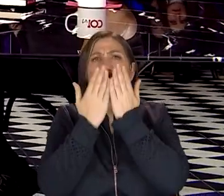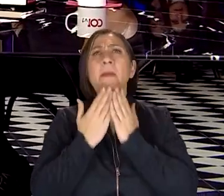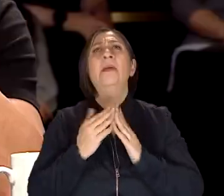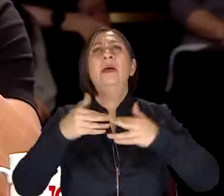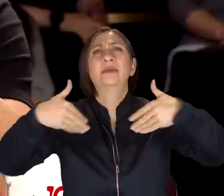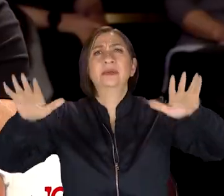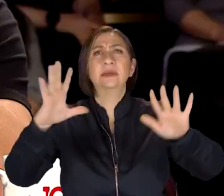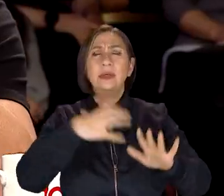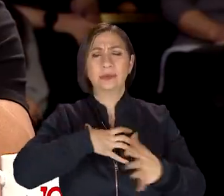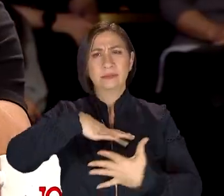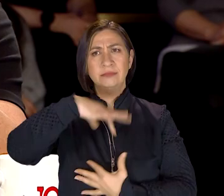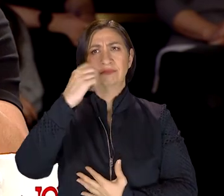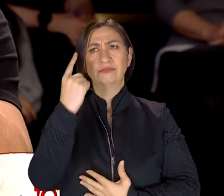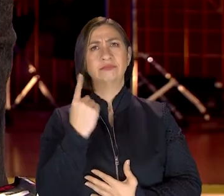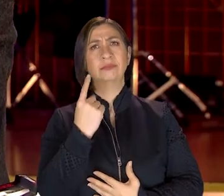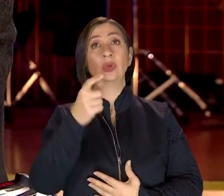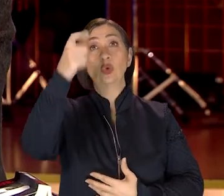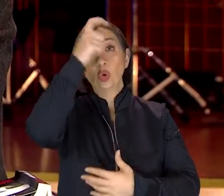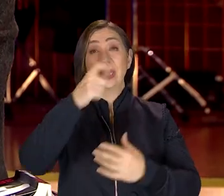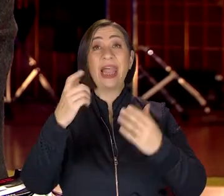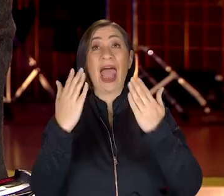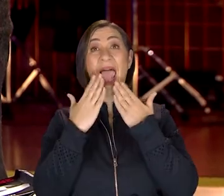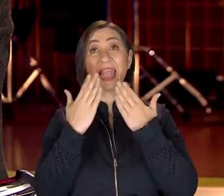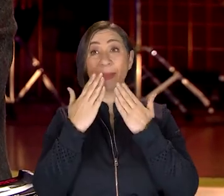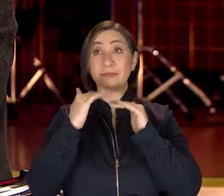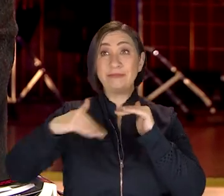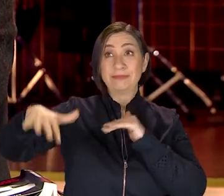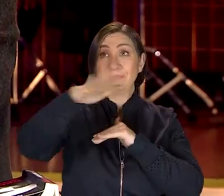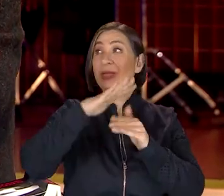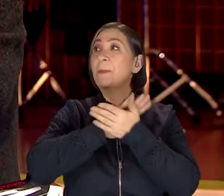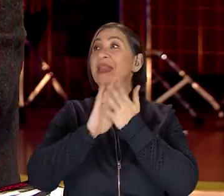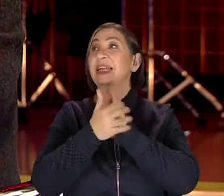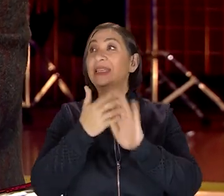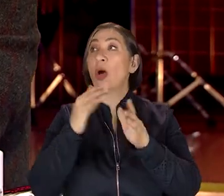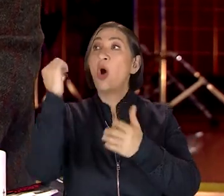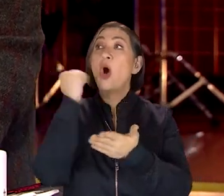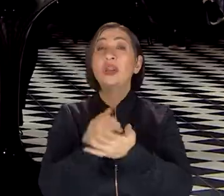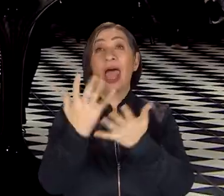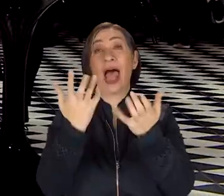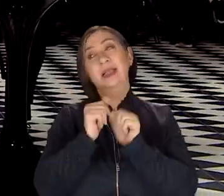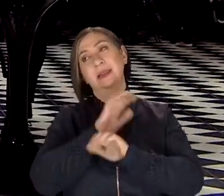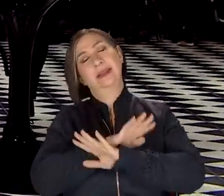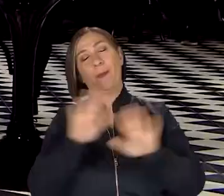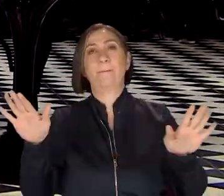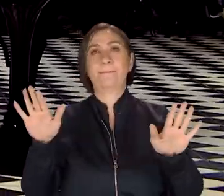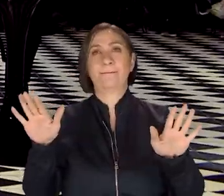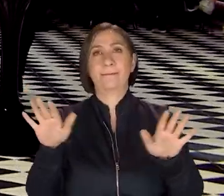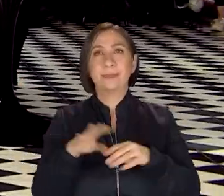Bu şarkı Türkiye'de eğitimli kitleyi bitirdi, onayı aldı. Tamam bitmiştir.